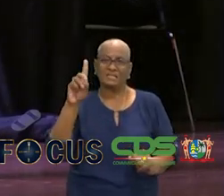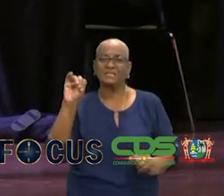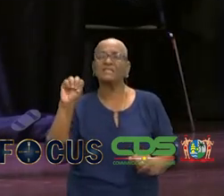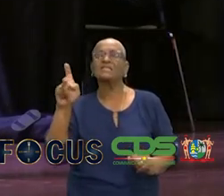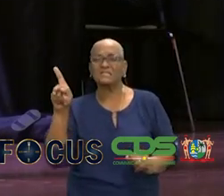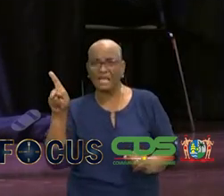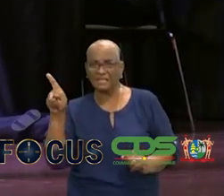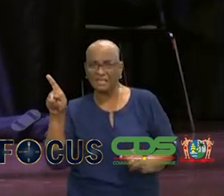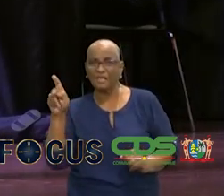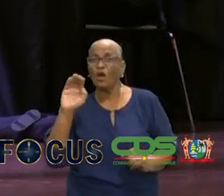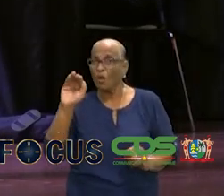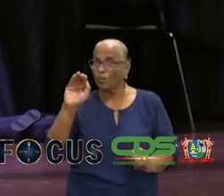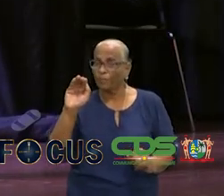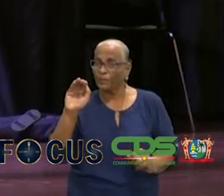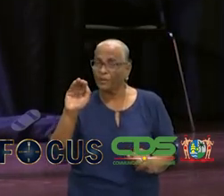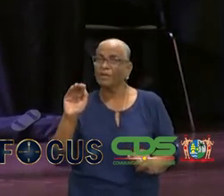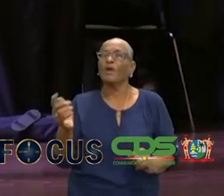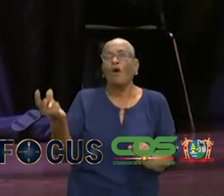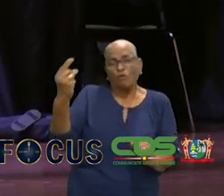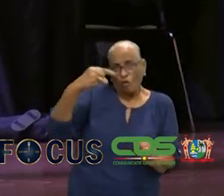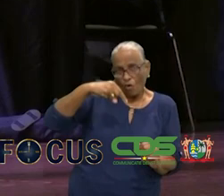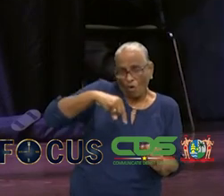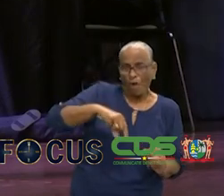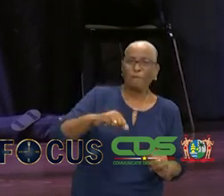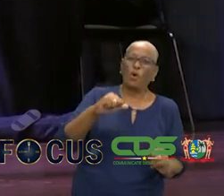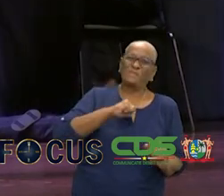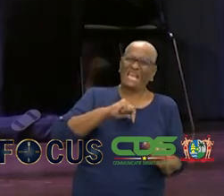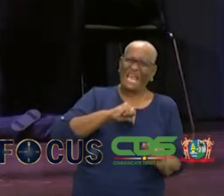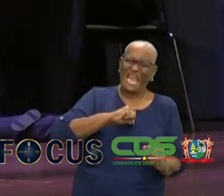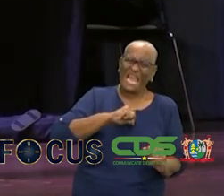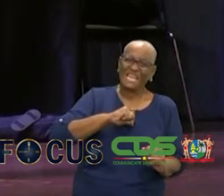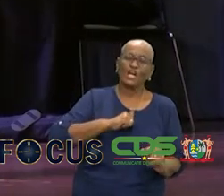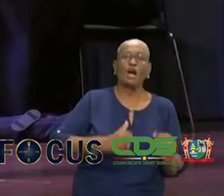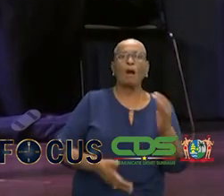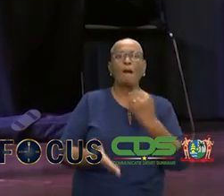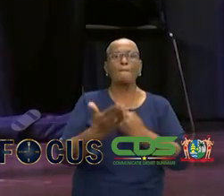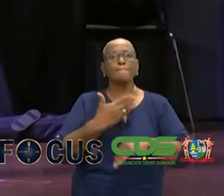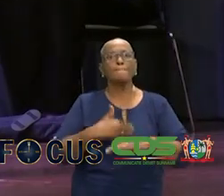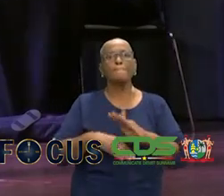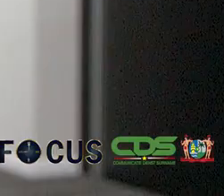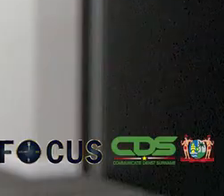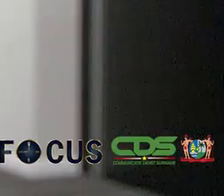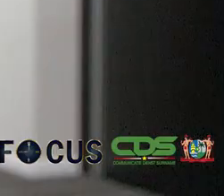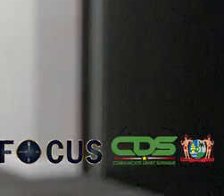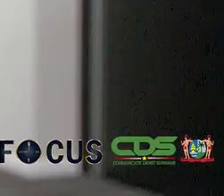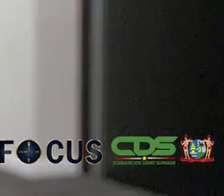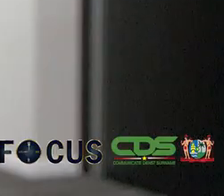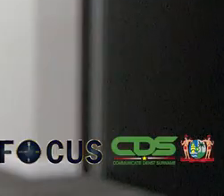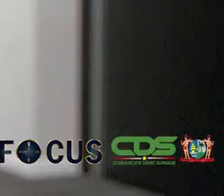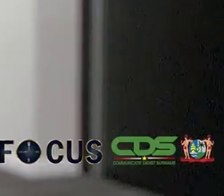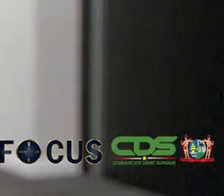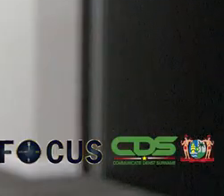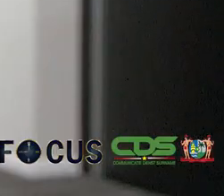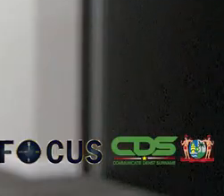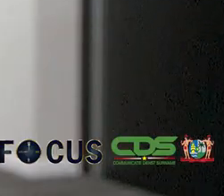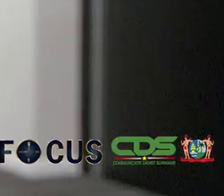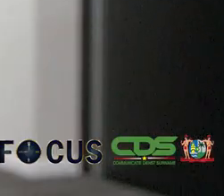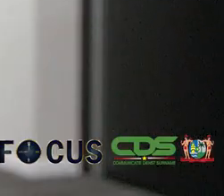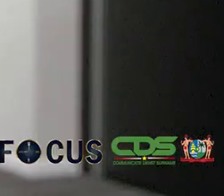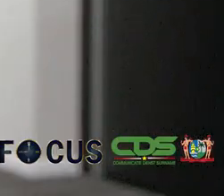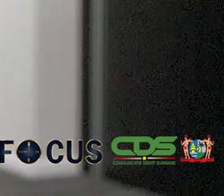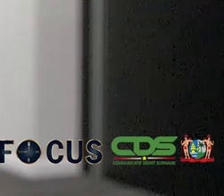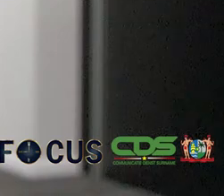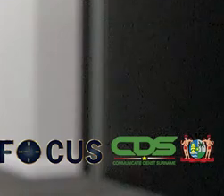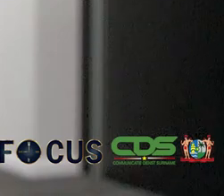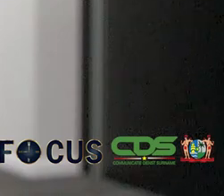jouw ogen, mag je het doorgeven. MIA is in het leven geroepen door het Directoraat Nationale Veiligheid. Maar na vandaag gaat hij zijn eigen branding